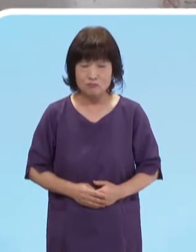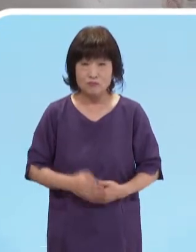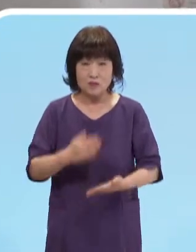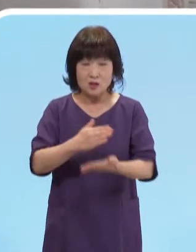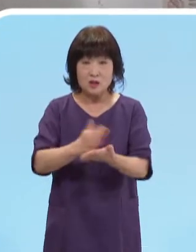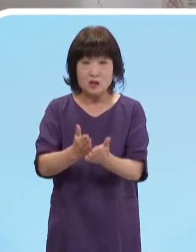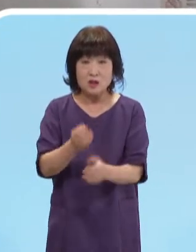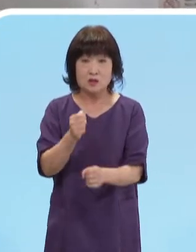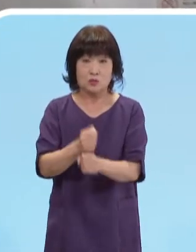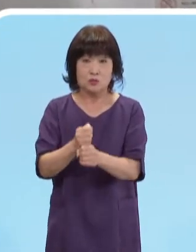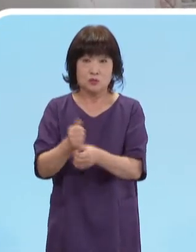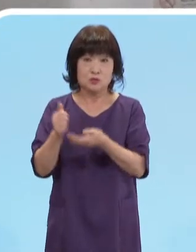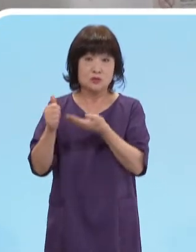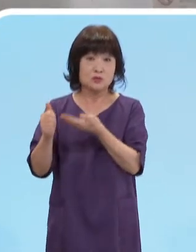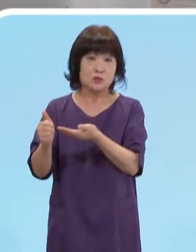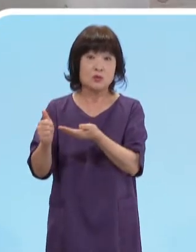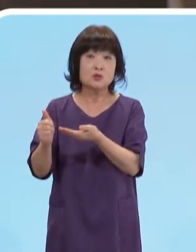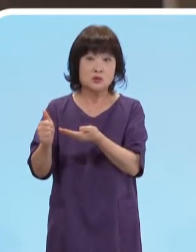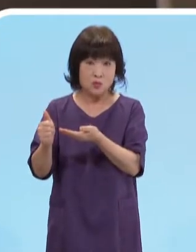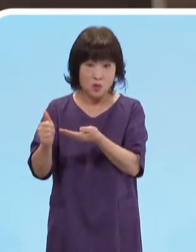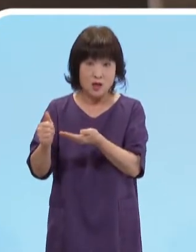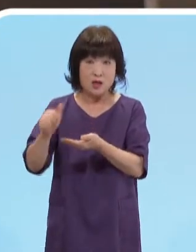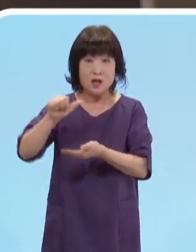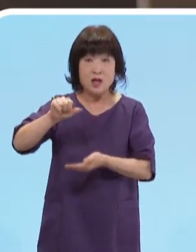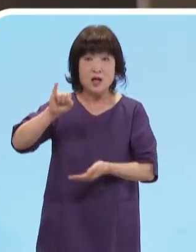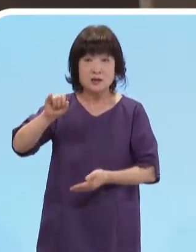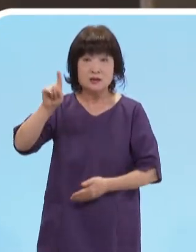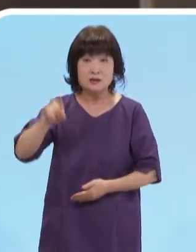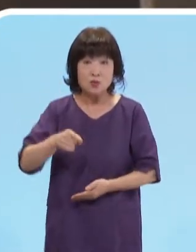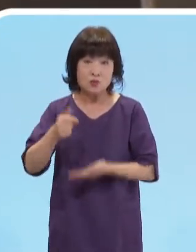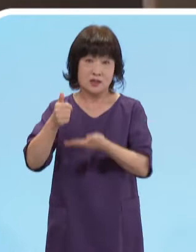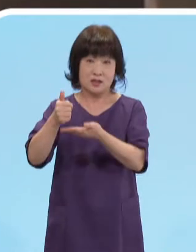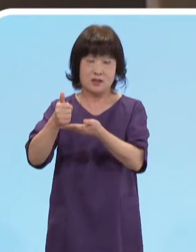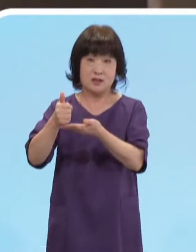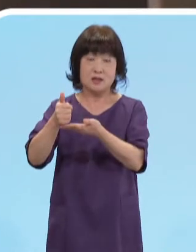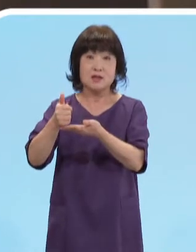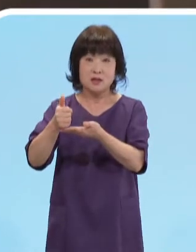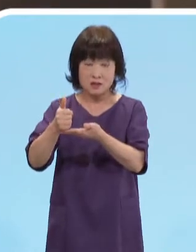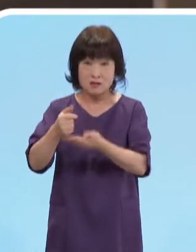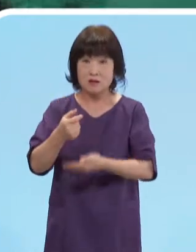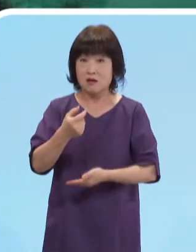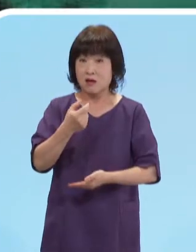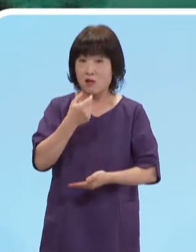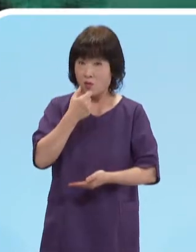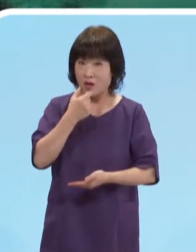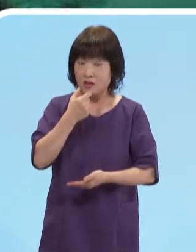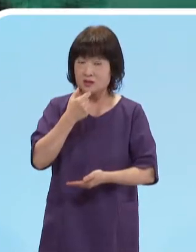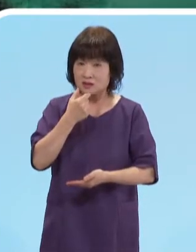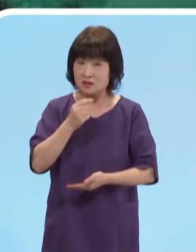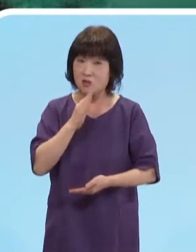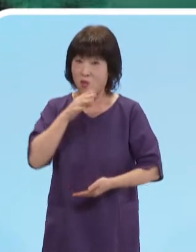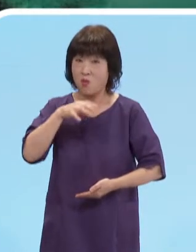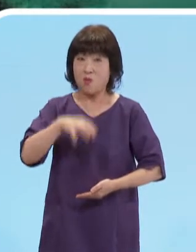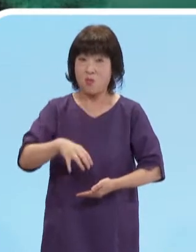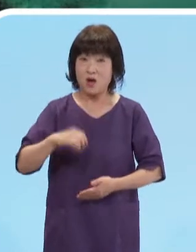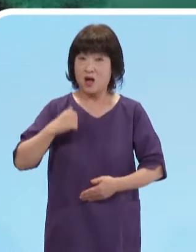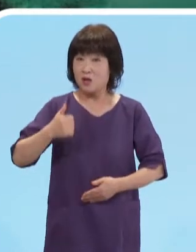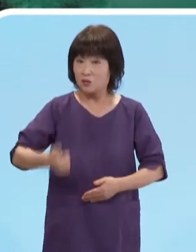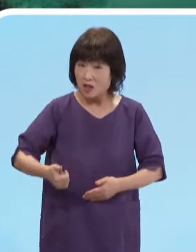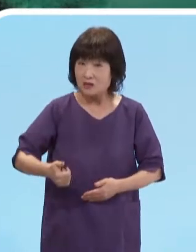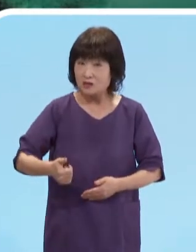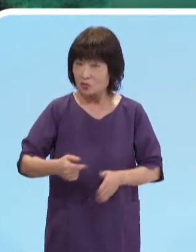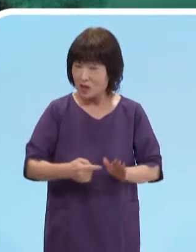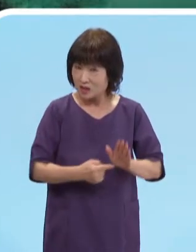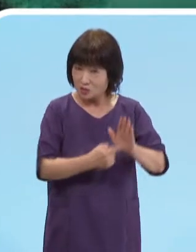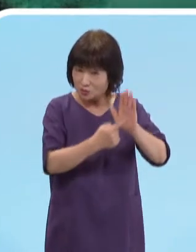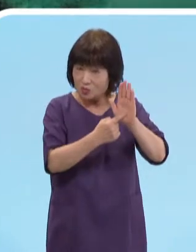こちらのお店でケーキを作るのはシェフパティシエの愛野さん。お菓子の本場フランスや数々の